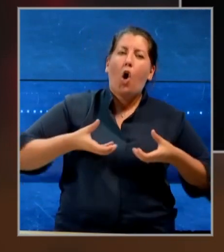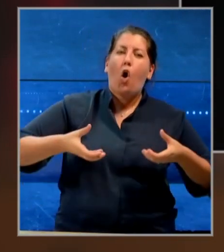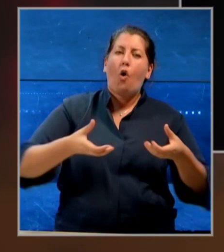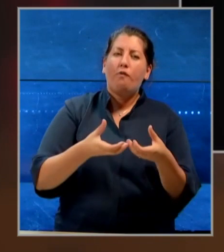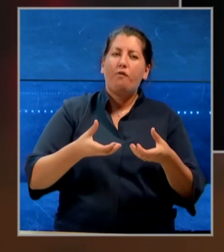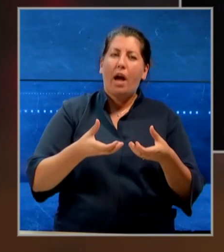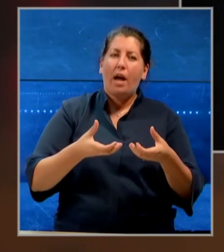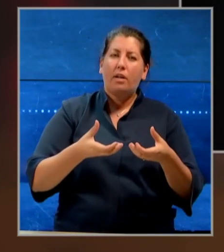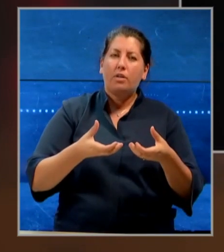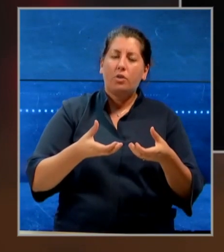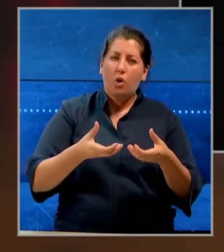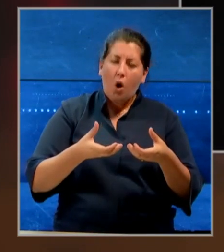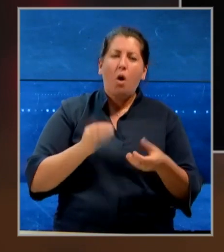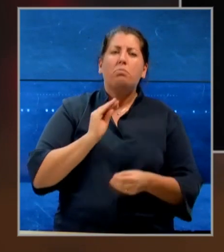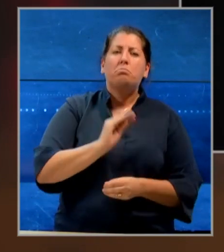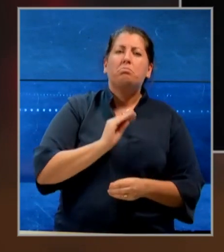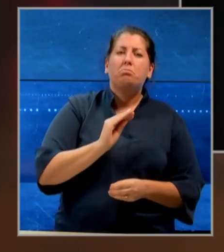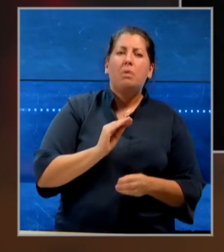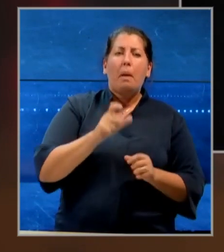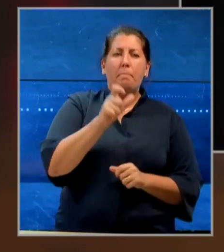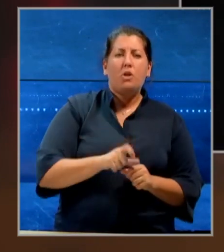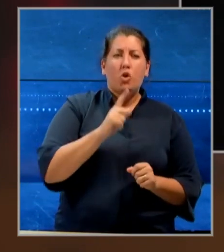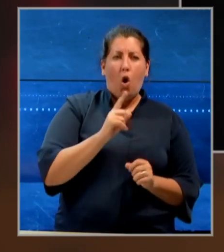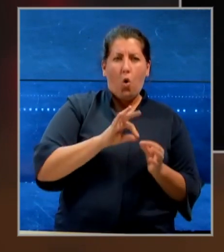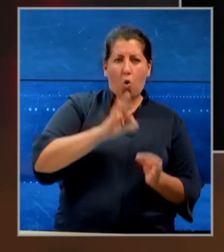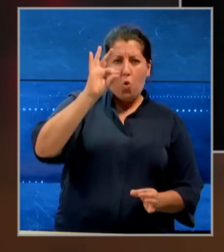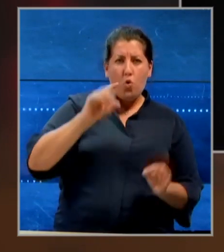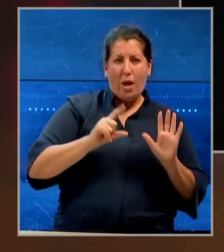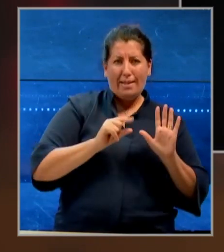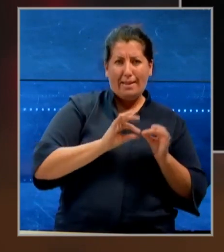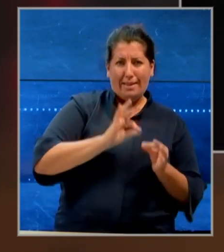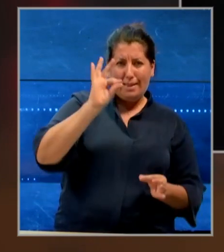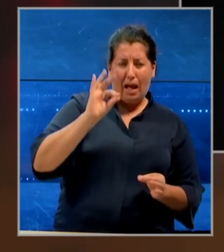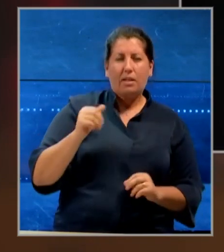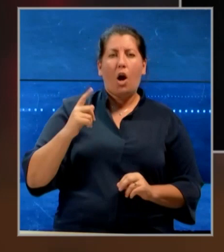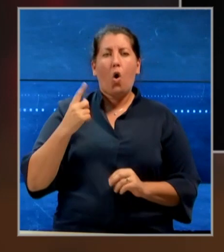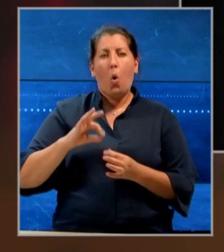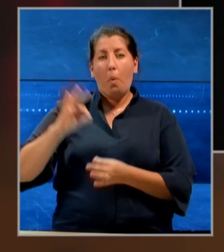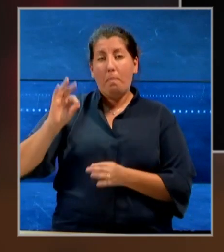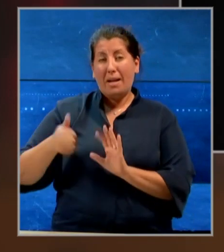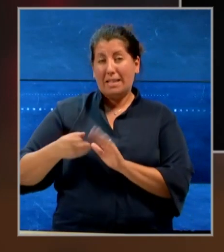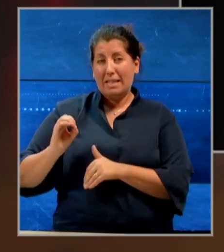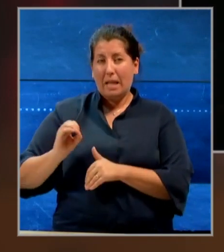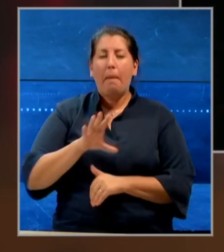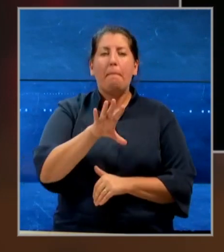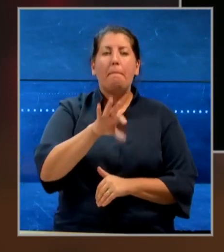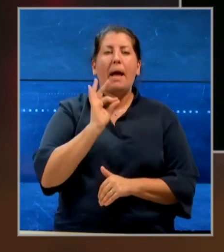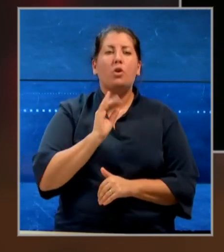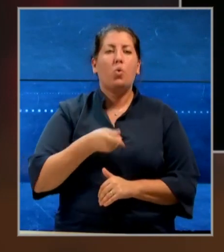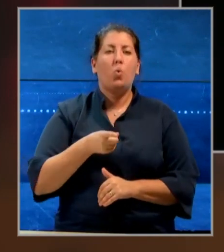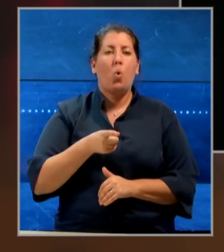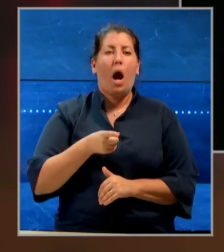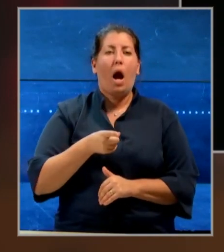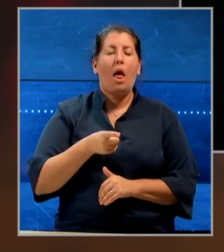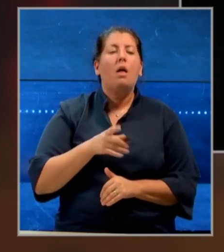tra 1,70 e 1,60 cosa fate? Noi prendiamo quello di 1,70 a prescindere. Mi spiego? Cioè, no, anche